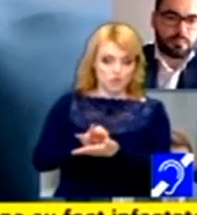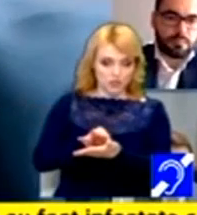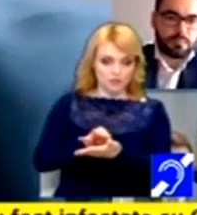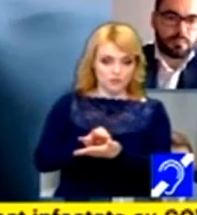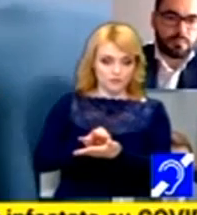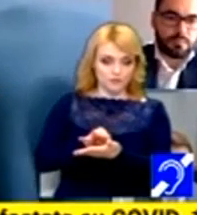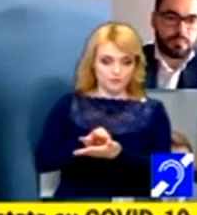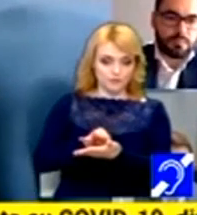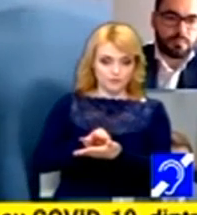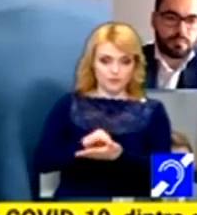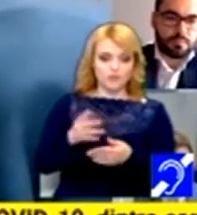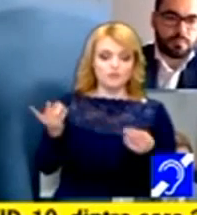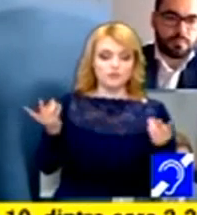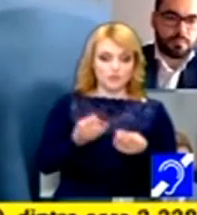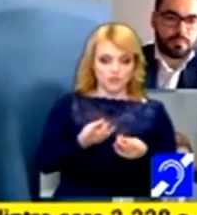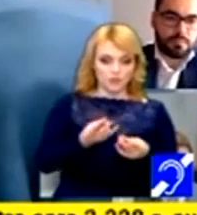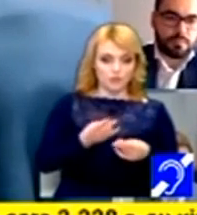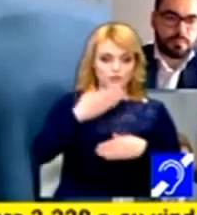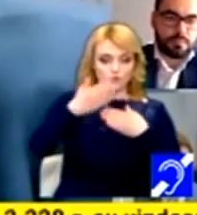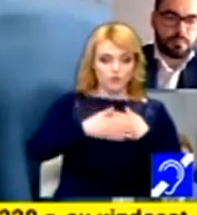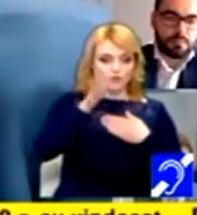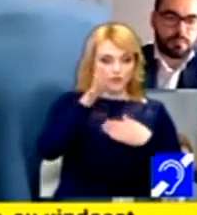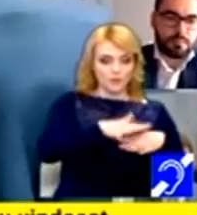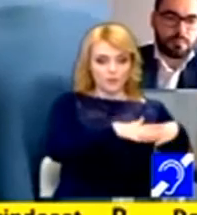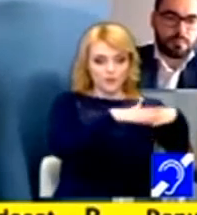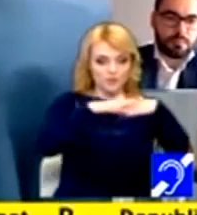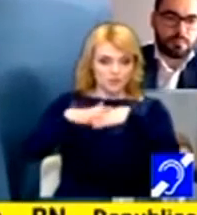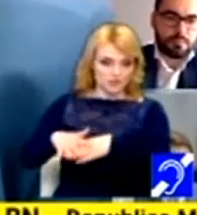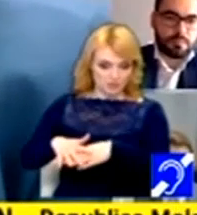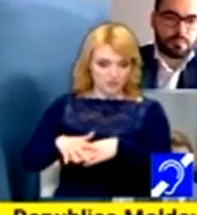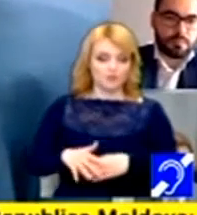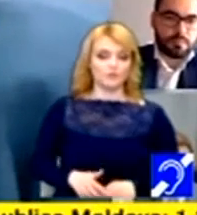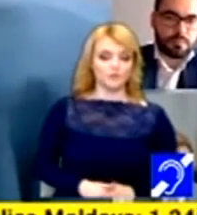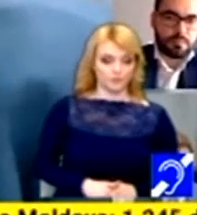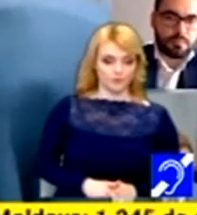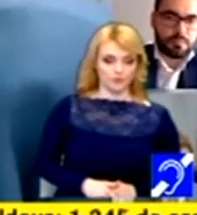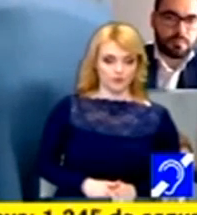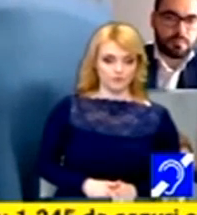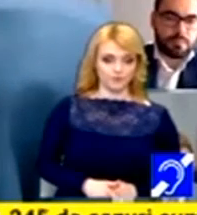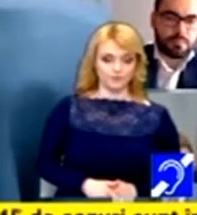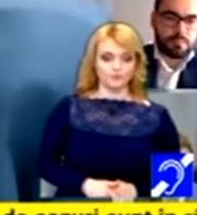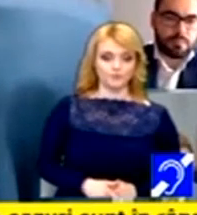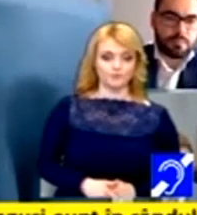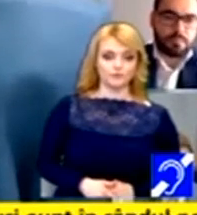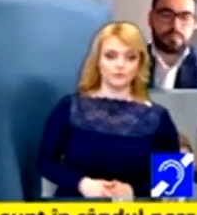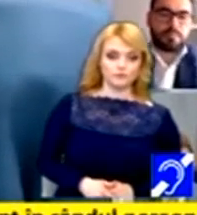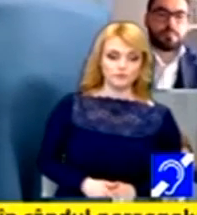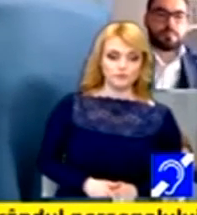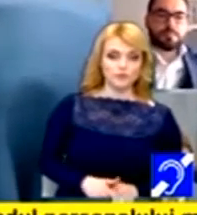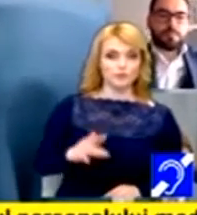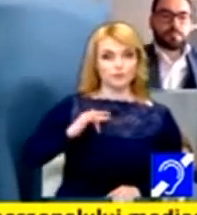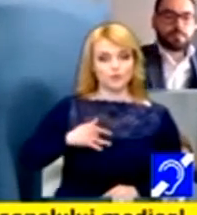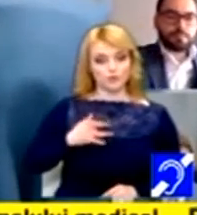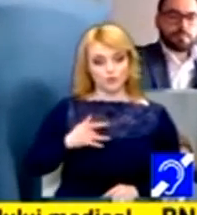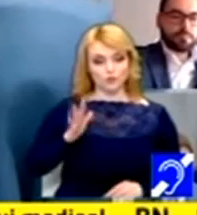deci ea trebuie să vină foarte repede și va fi negociat foarte repede memorandum respectiv.